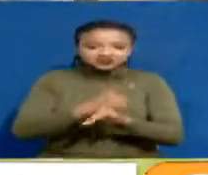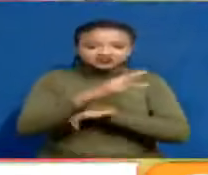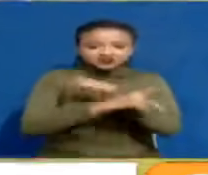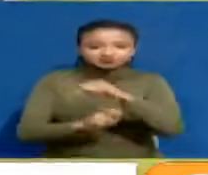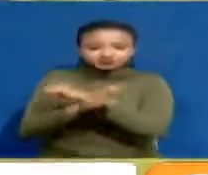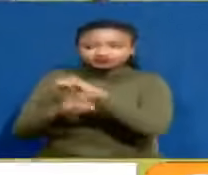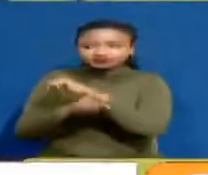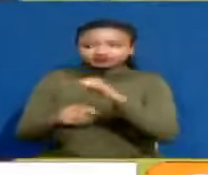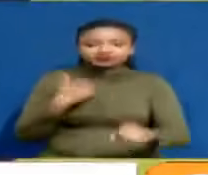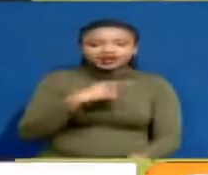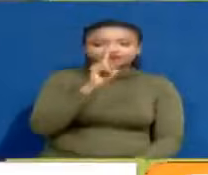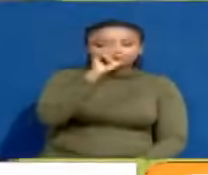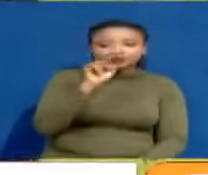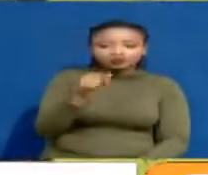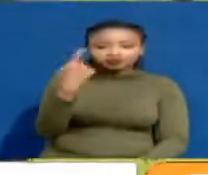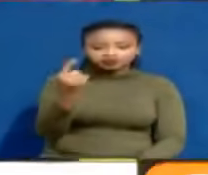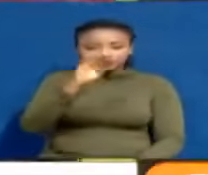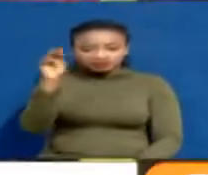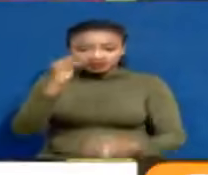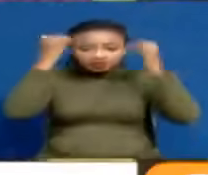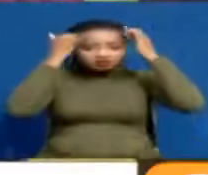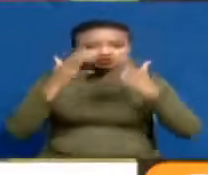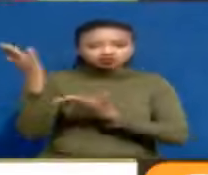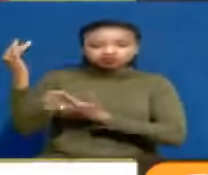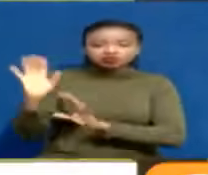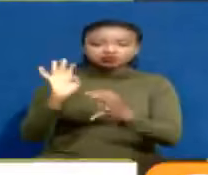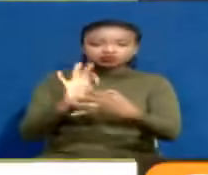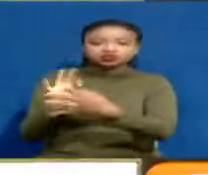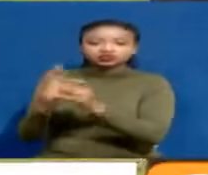Wanafunzi wapatao 1,100,000 wanatarajiwa kujiunga na